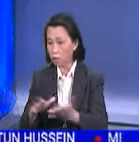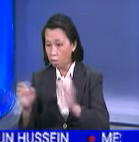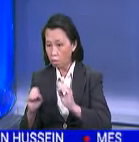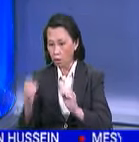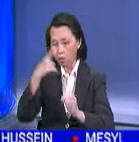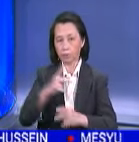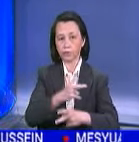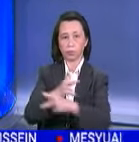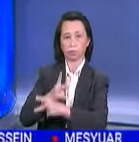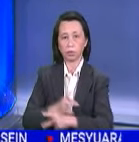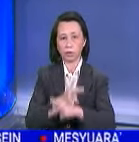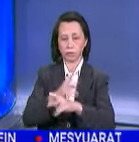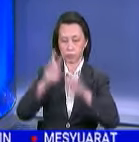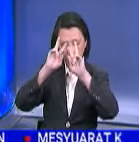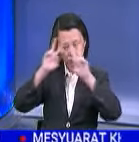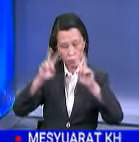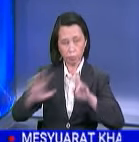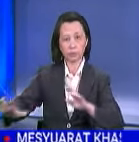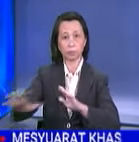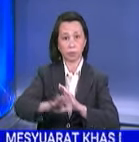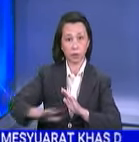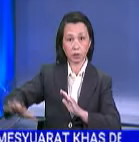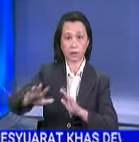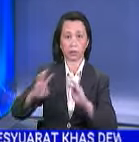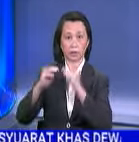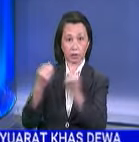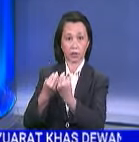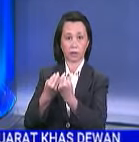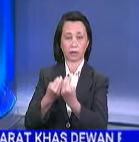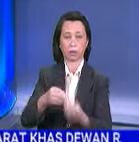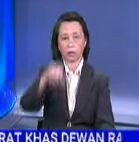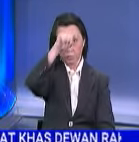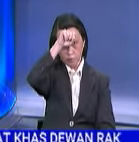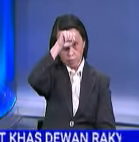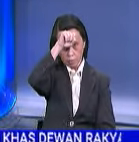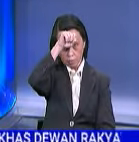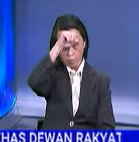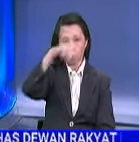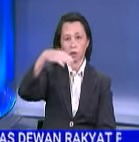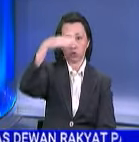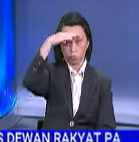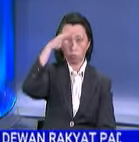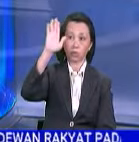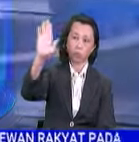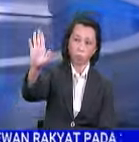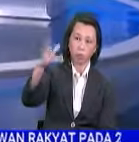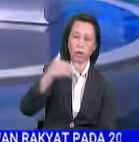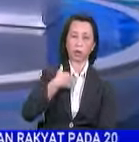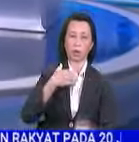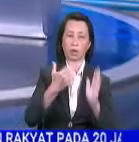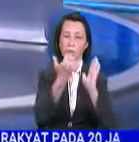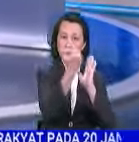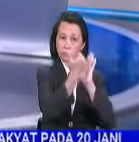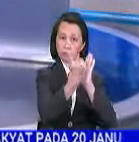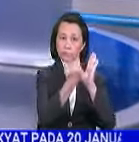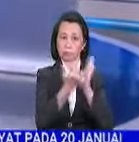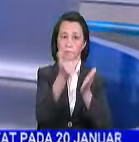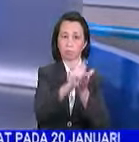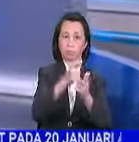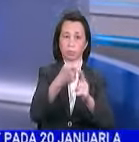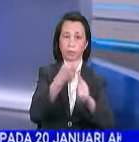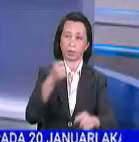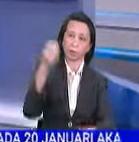demi menjaga ketenteraman masyarakat. Ya, dari Segamat di Johor, Muhammad Ashraf Ishak membawakan perincian terkini dari